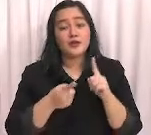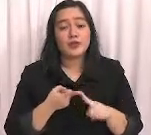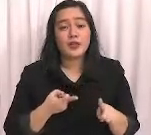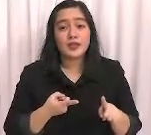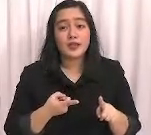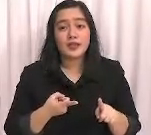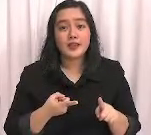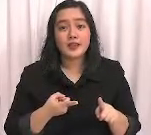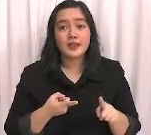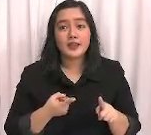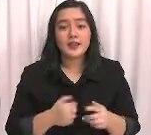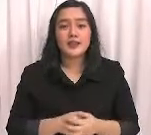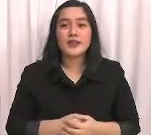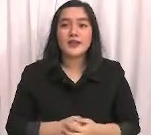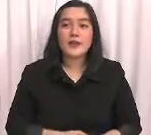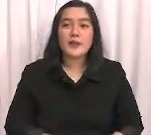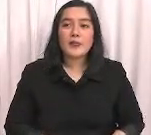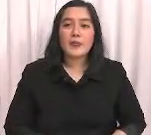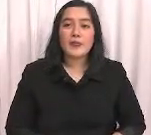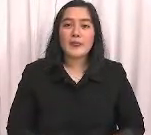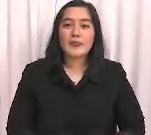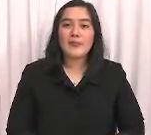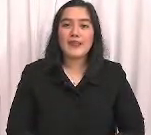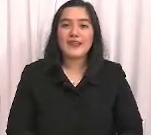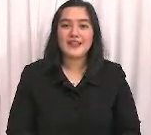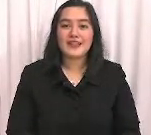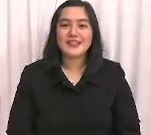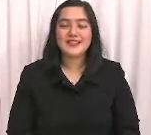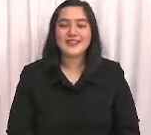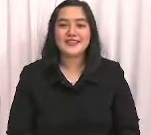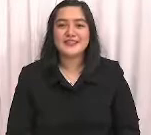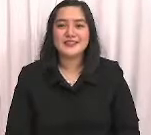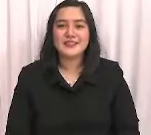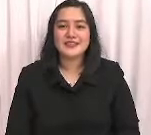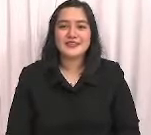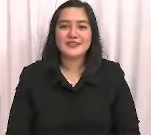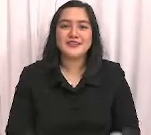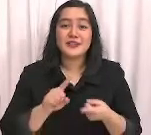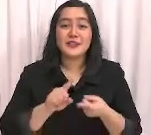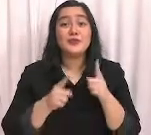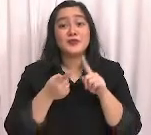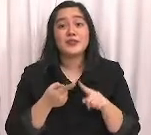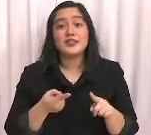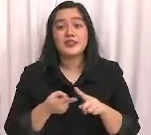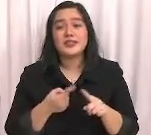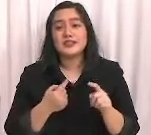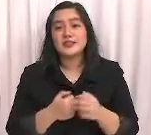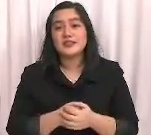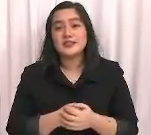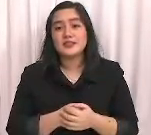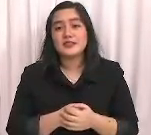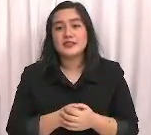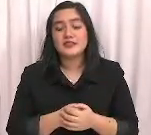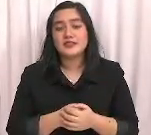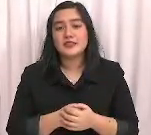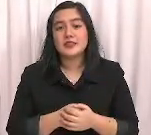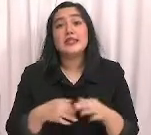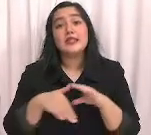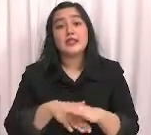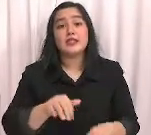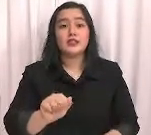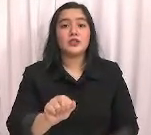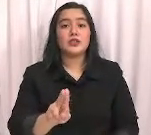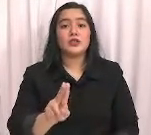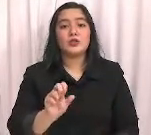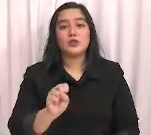Si Ivan, maayong udto daw. Maayong udto, Ivan. Oh, maayong udto. At good day, mate, naman sa taga-Australia na aking